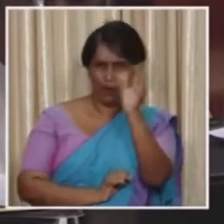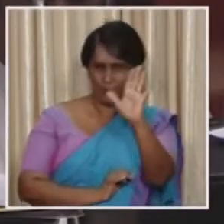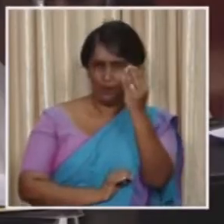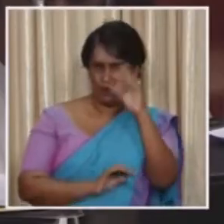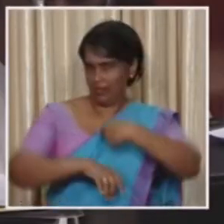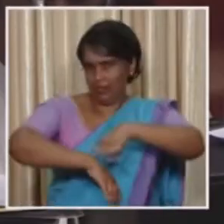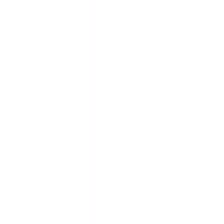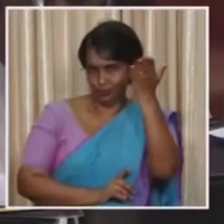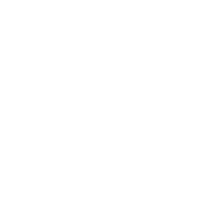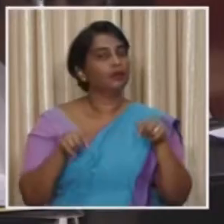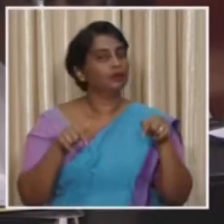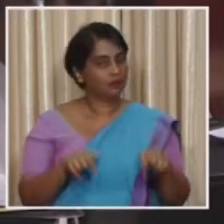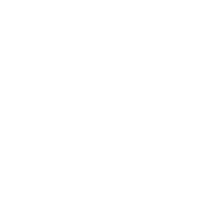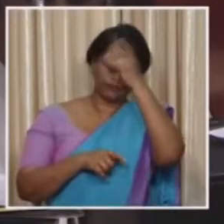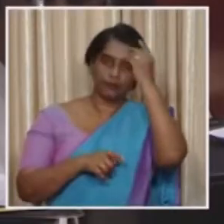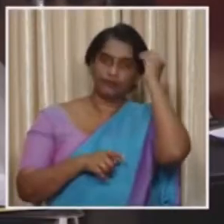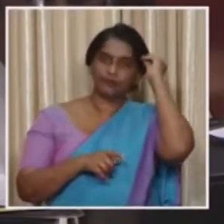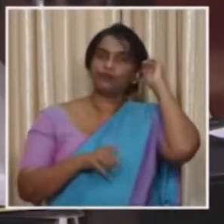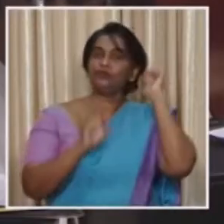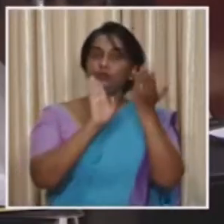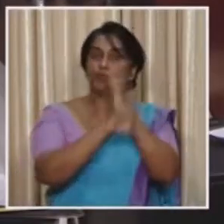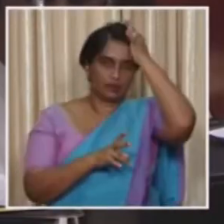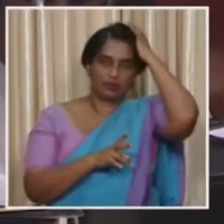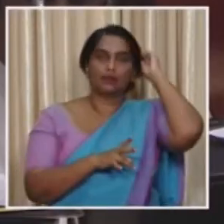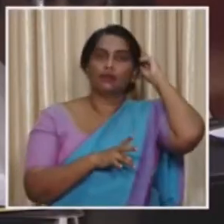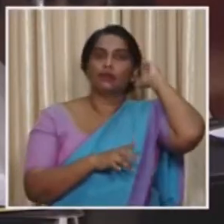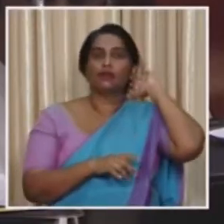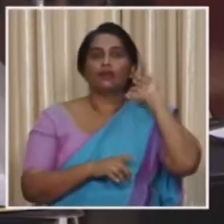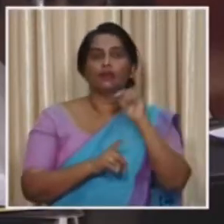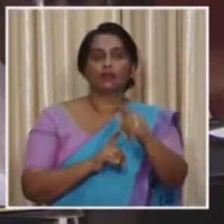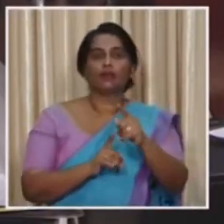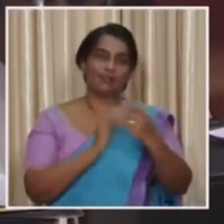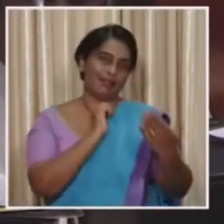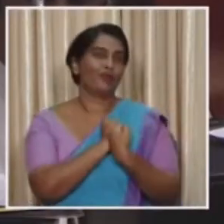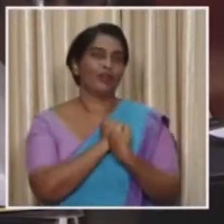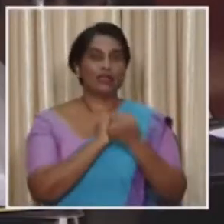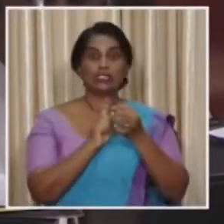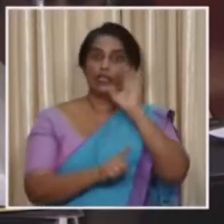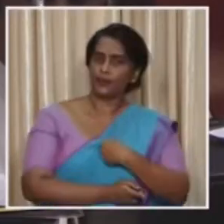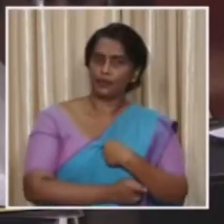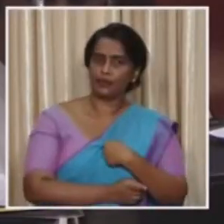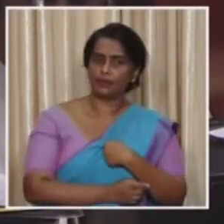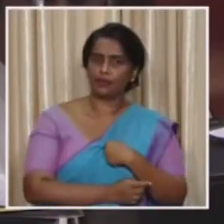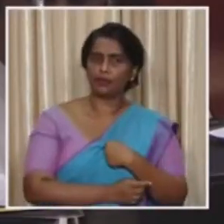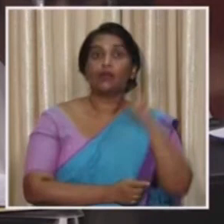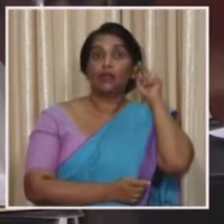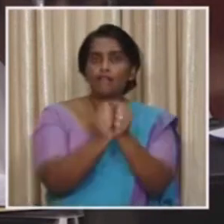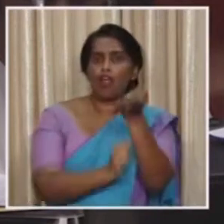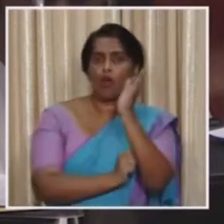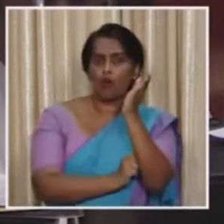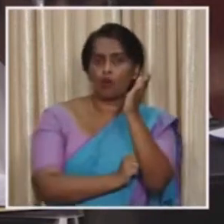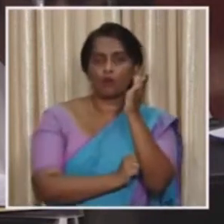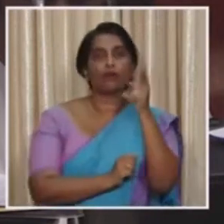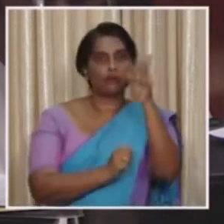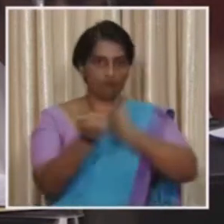මම වැඩි වෙලා ගන්න ඔබතුමා දන්නවනේ. දැන් ඔබතුමාලා පසුගියදා ජනාධිපතිතුමා මෙතුමාගෙන් සහයෝගය ඉල්ලුවා. හරි. සහයෝගය ඉල්ලුවා. ඔබතුමා මොකද කරන්නේ?